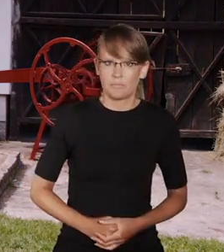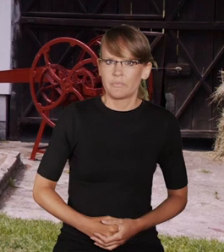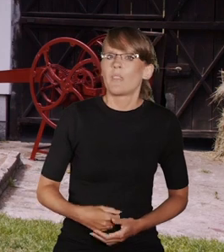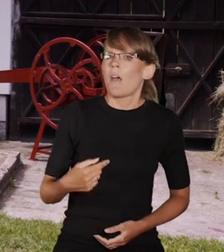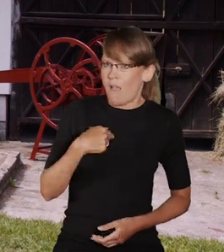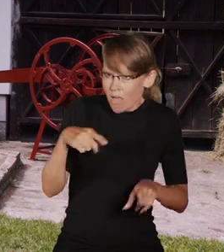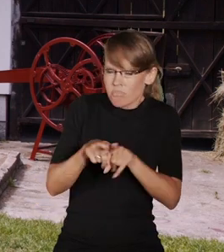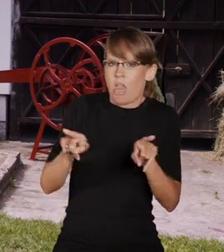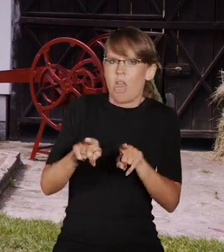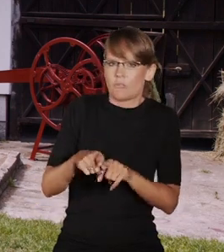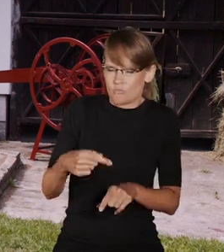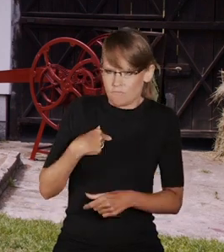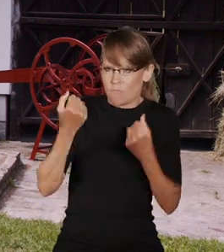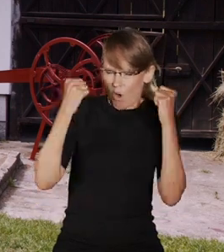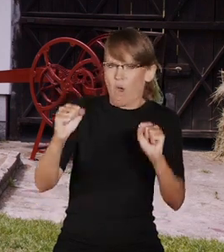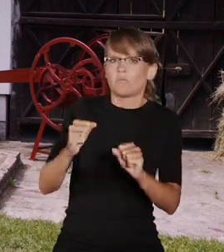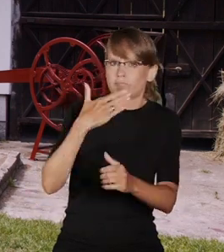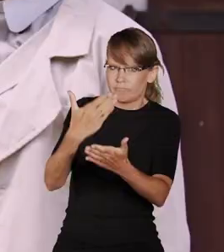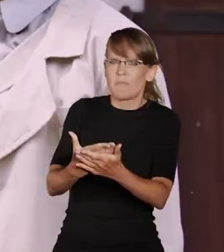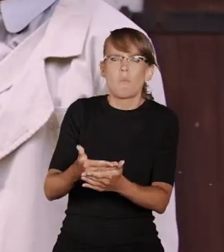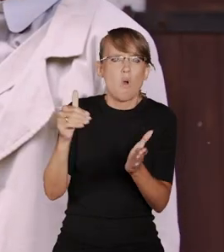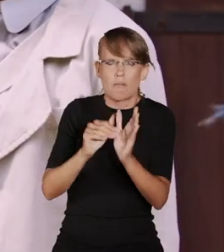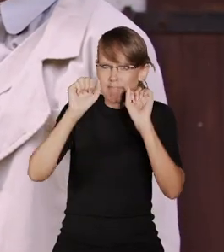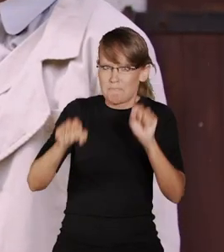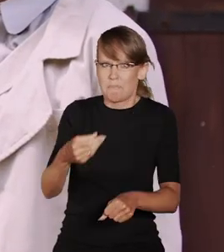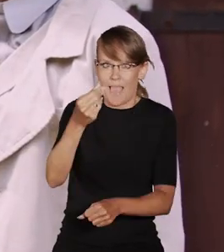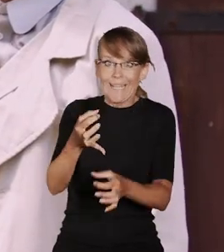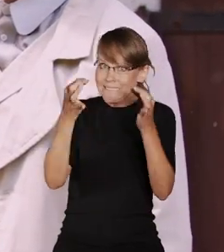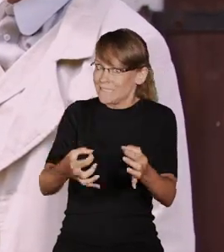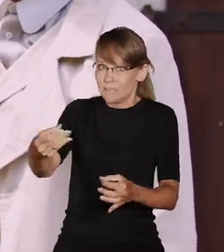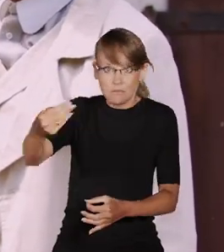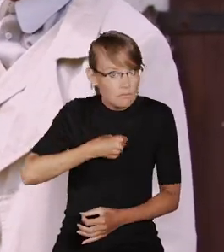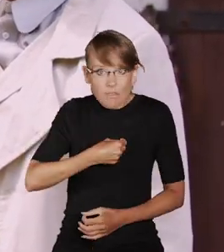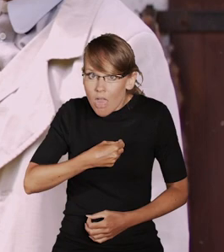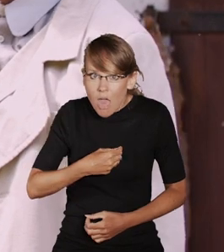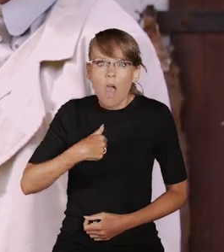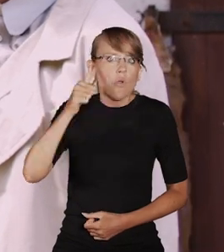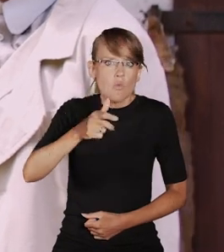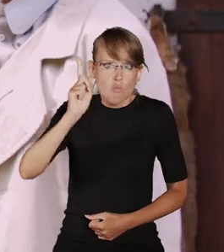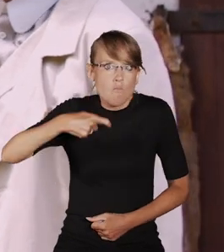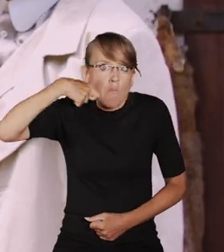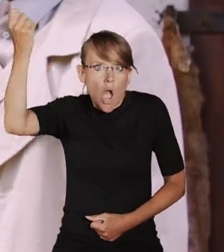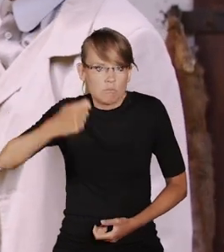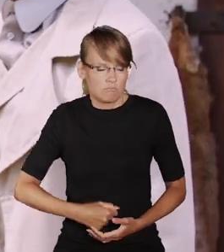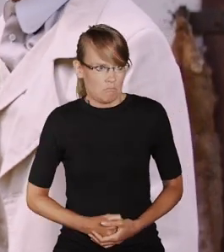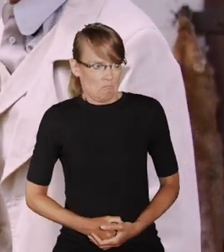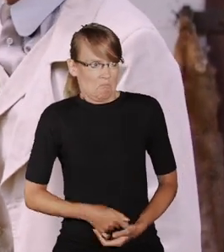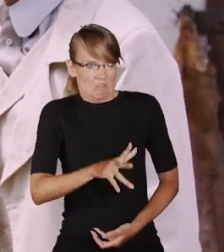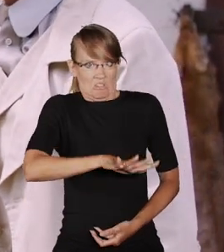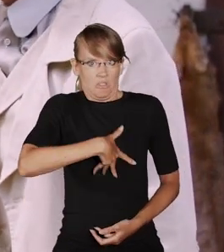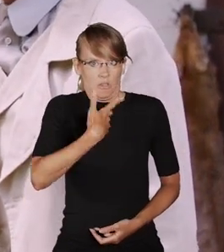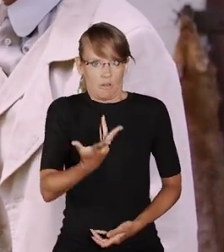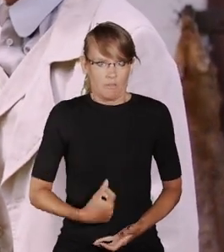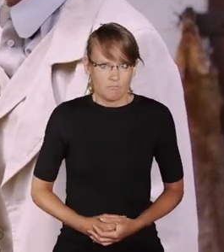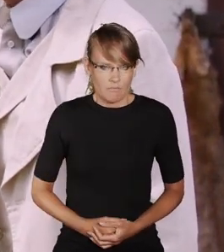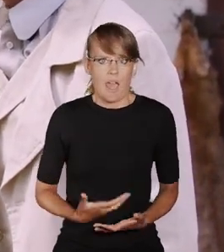krzyków. Usilnie pana proszę, aby nie zamącał pan mego spokoju. A ja również miałem pani honor oświadczyć,